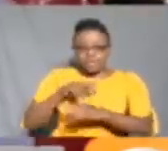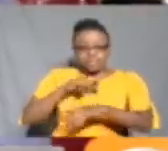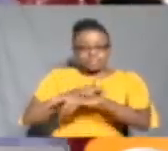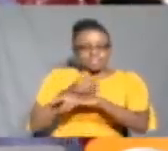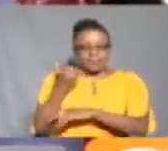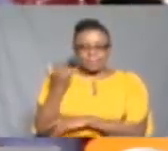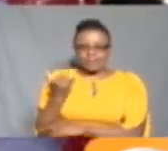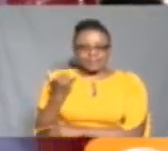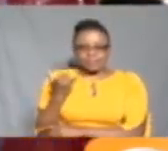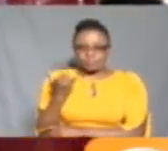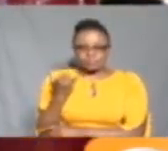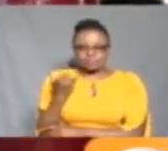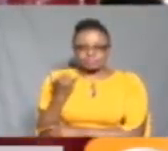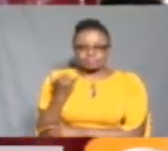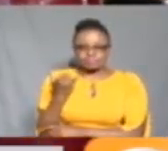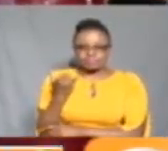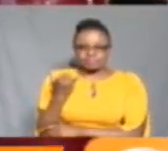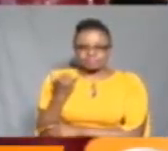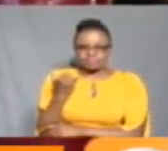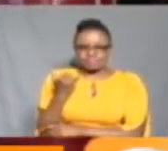huu sasa